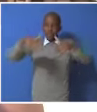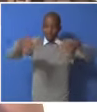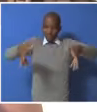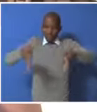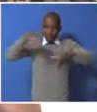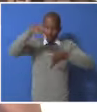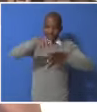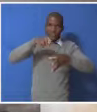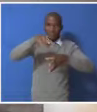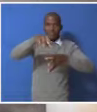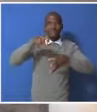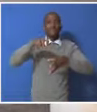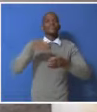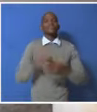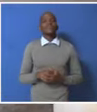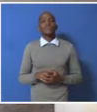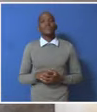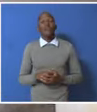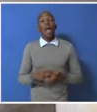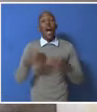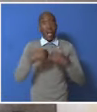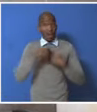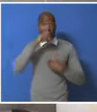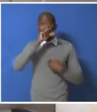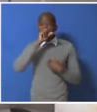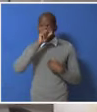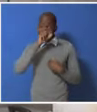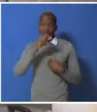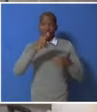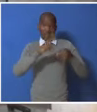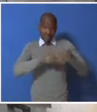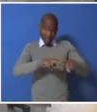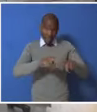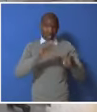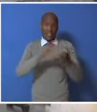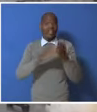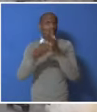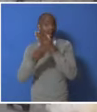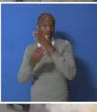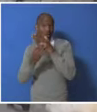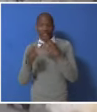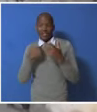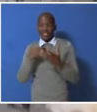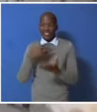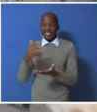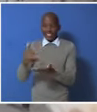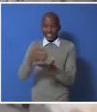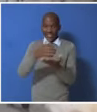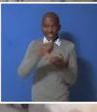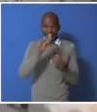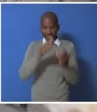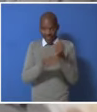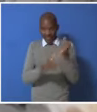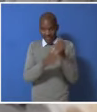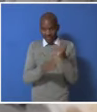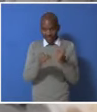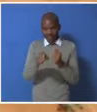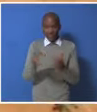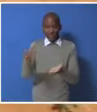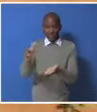tsaya mo go na le mmu mo teng. Ke na le dikoko tsa nama le tsa mae, so ke na le gona go ka tsaya masalela a